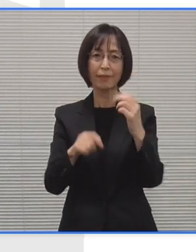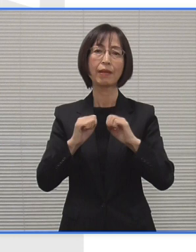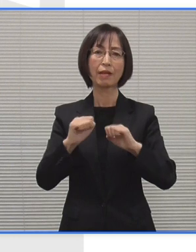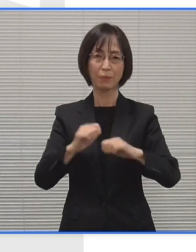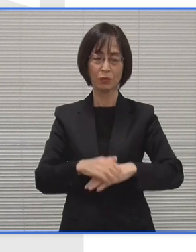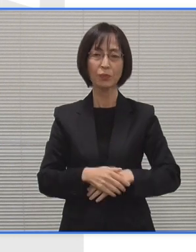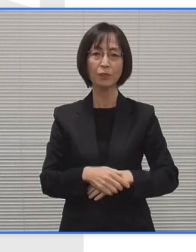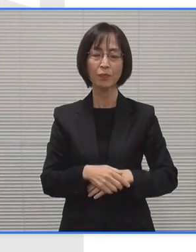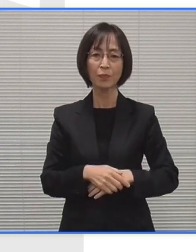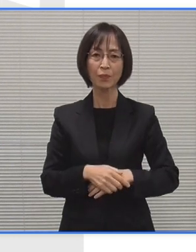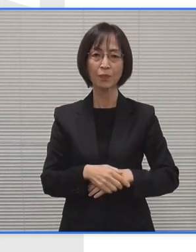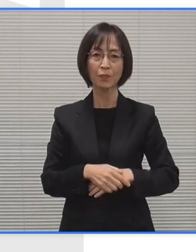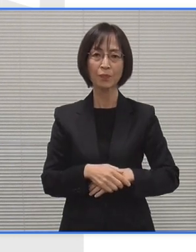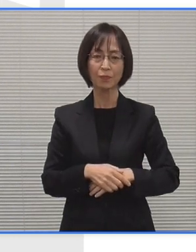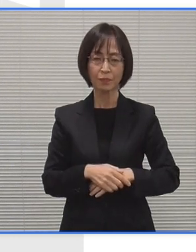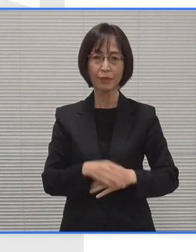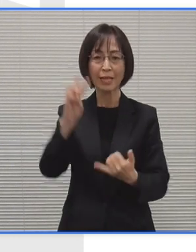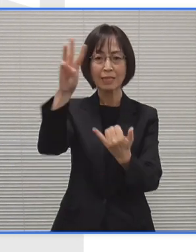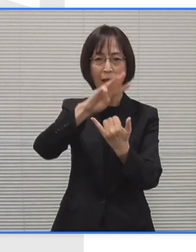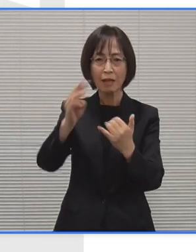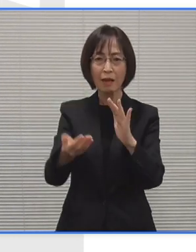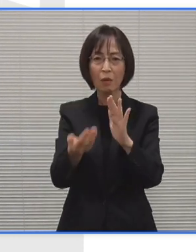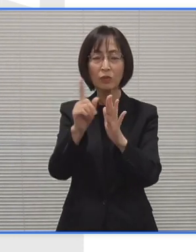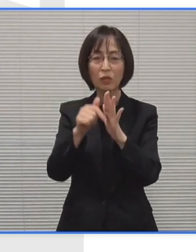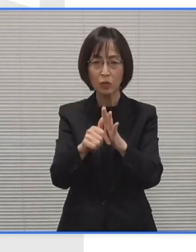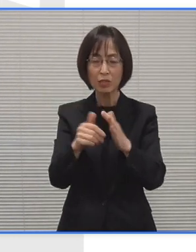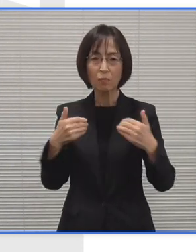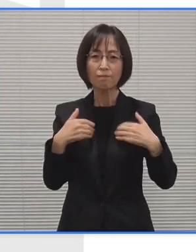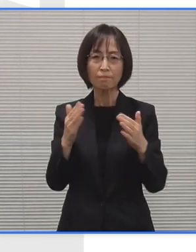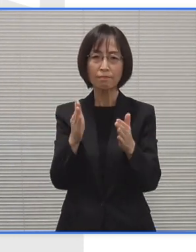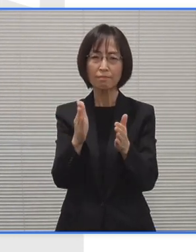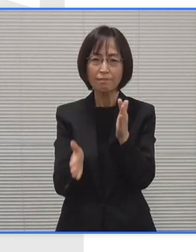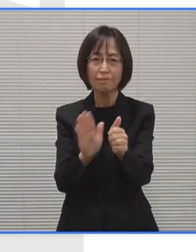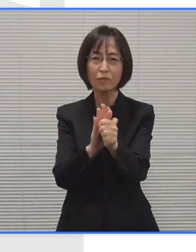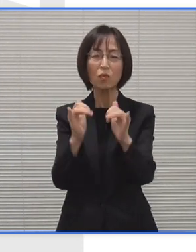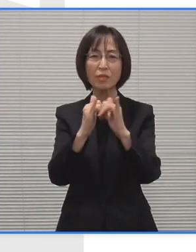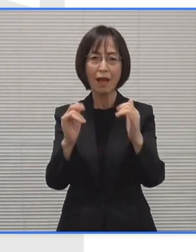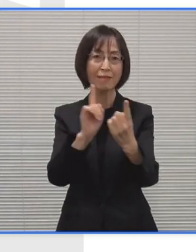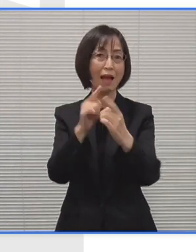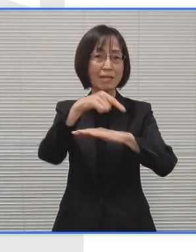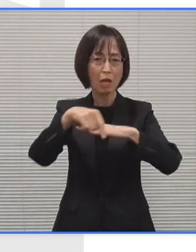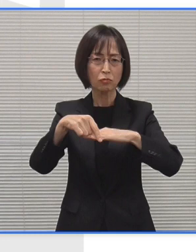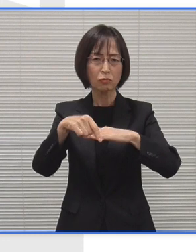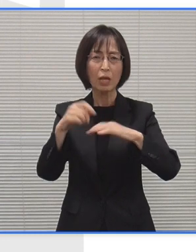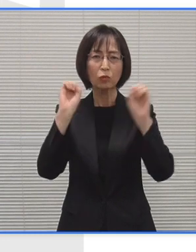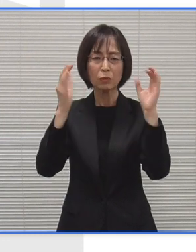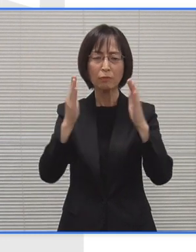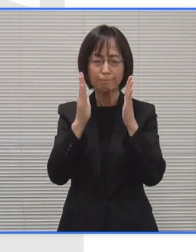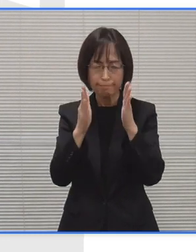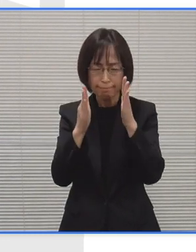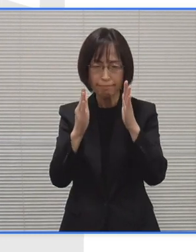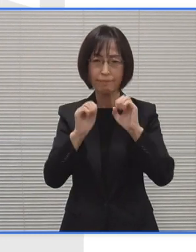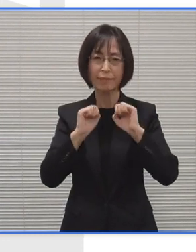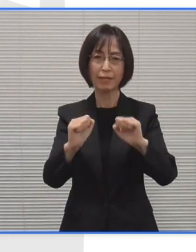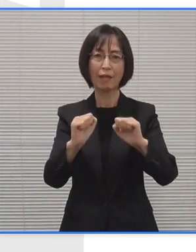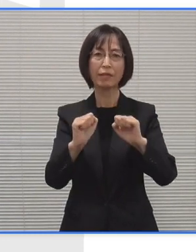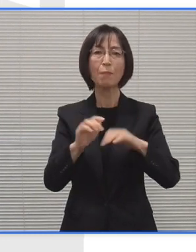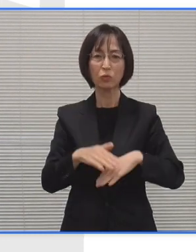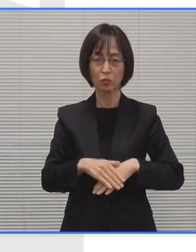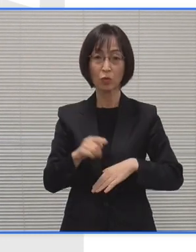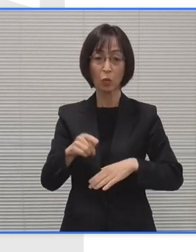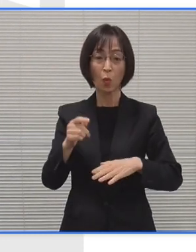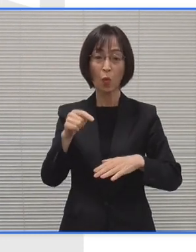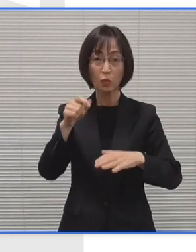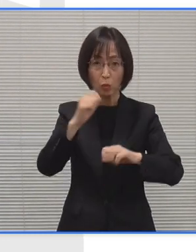います。災害時要援護者対策というのを今豊島区力を入れているんですけれども、その取り組みの一